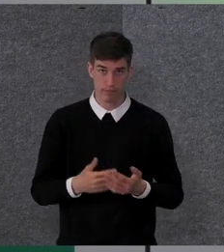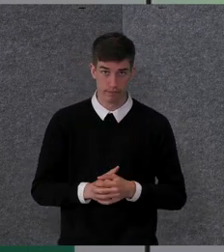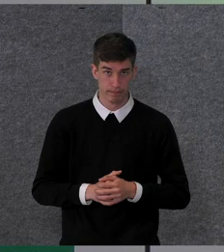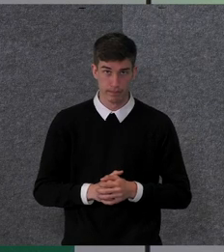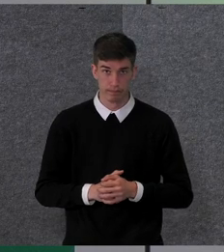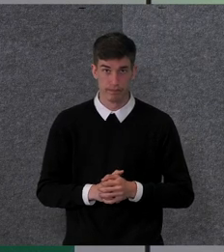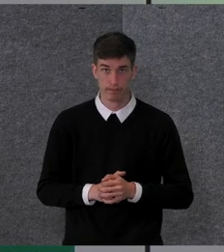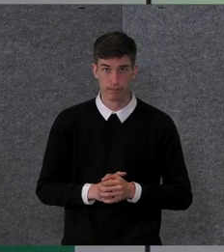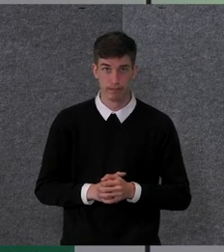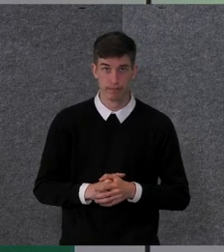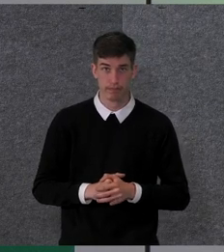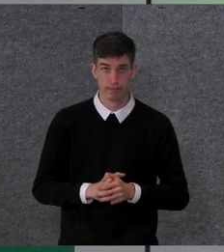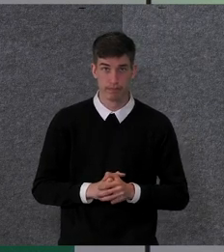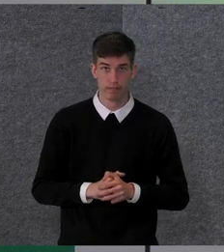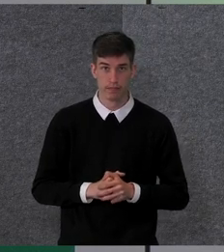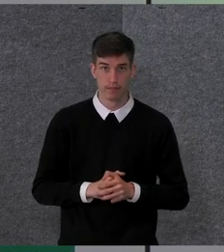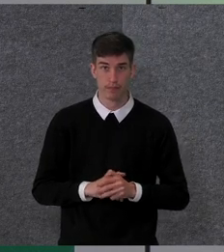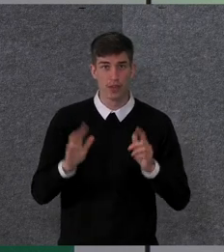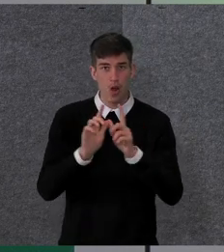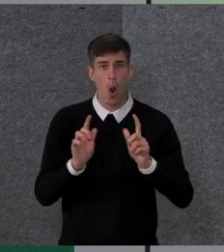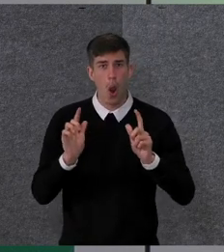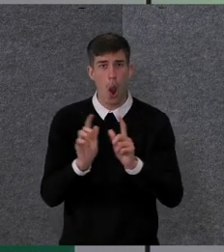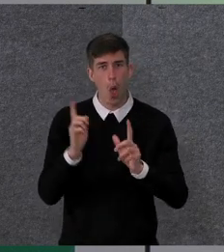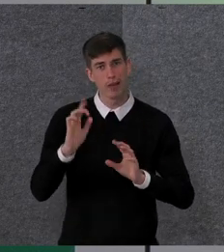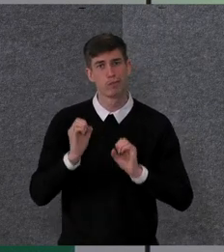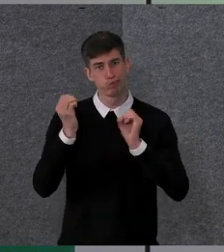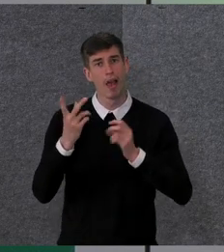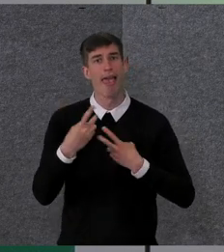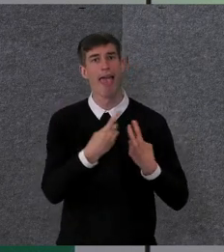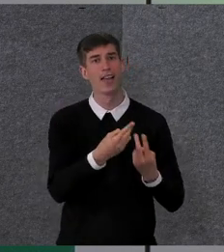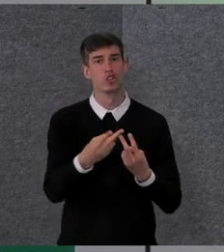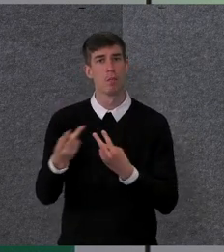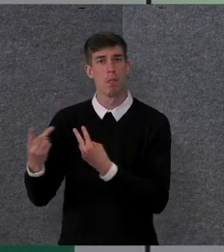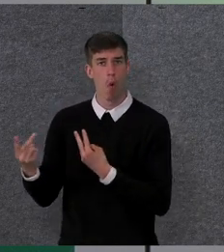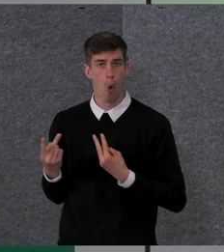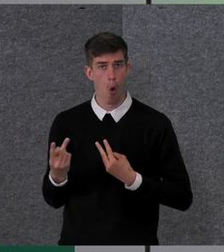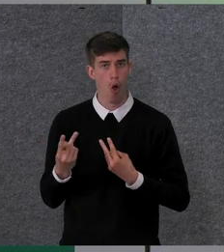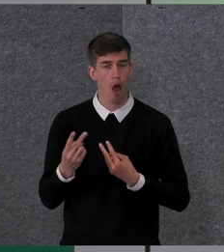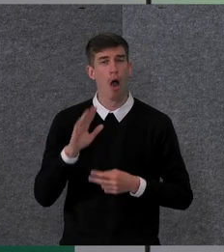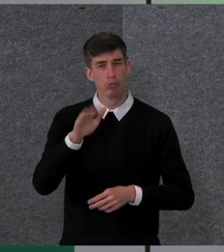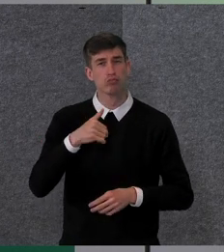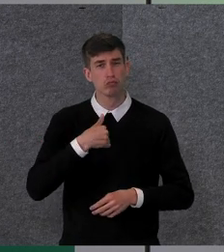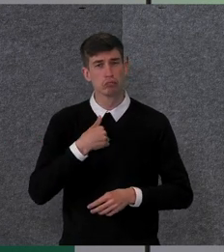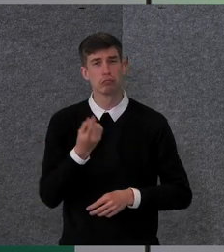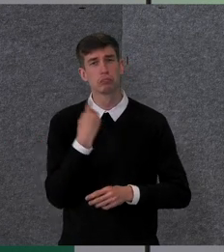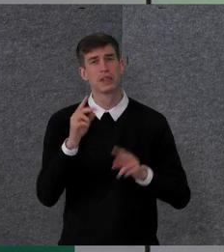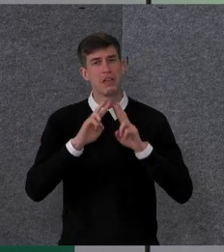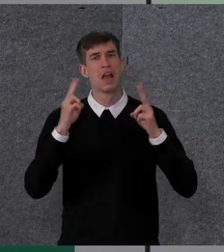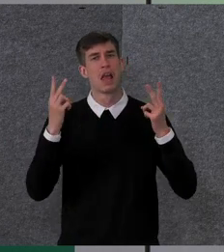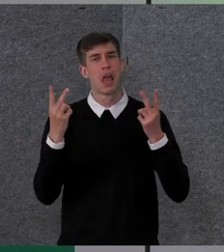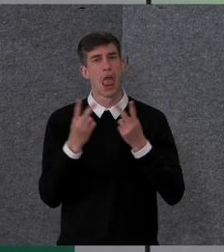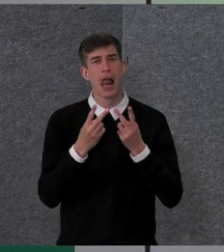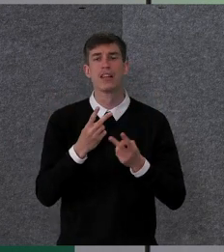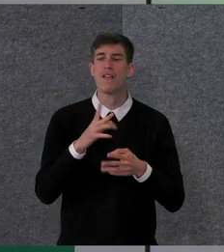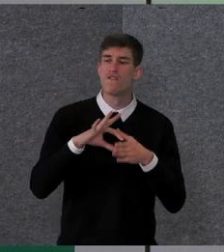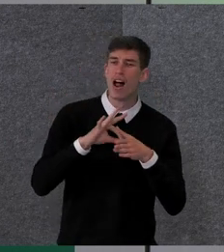Aber nach wie vor gibt es eine lobbygetriebene, enorm exportorientierte Landwirtschaft, die in dem Glauben agiert, die Weltbevölkerung mit